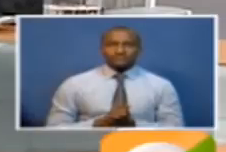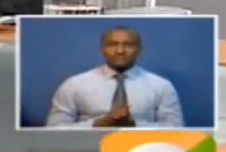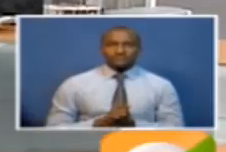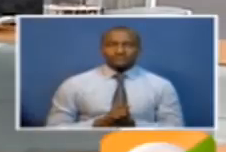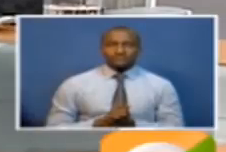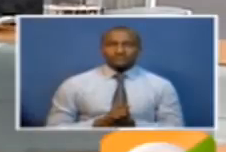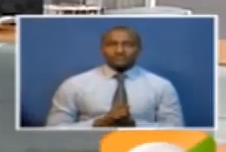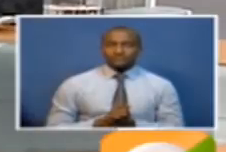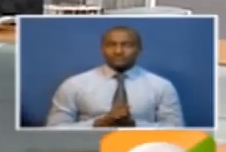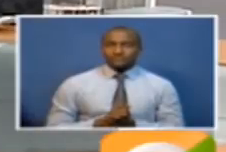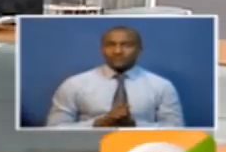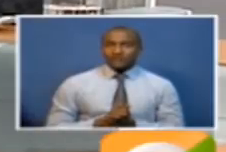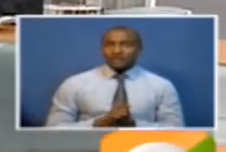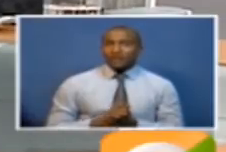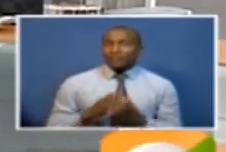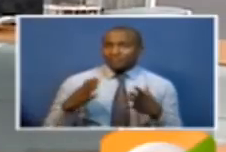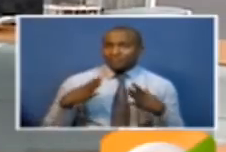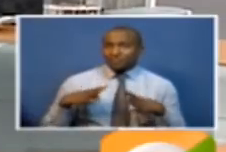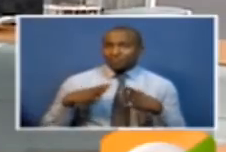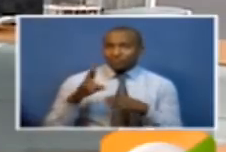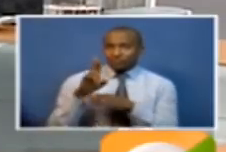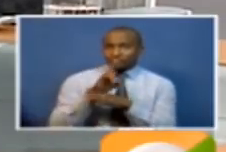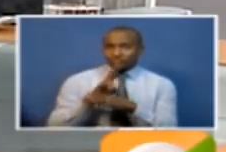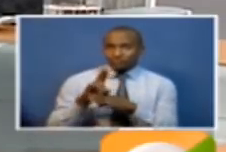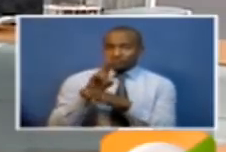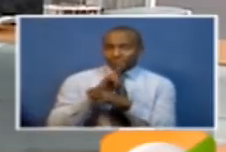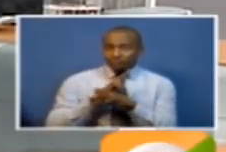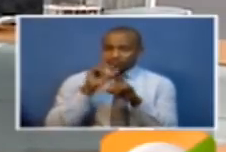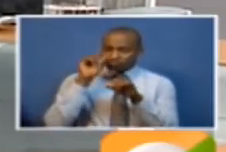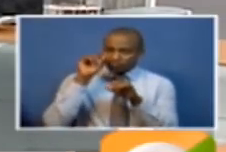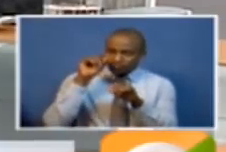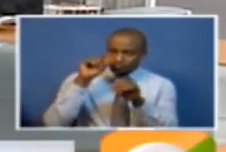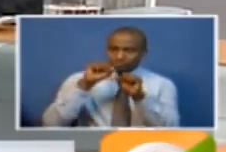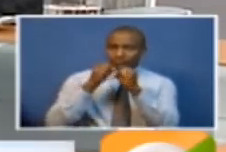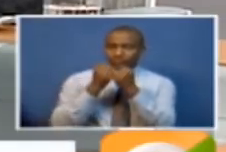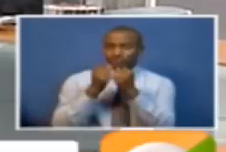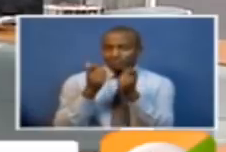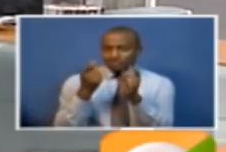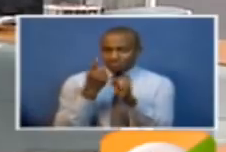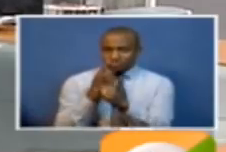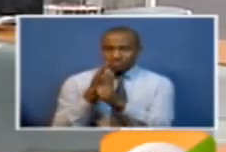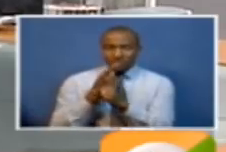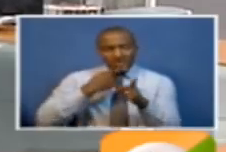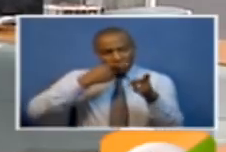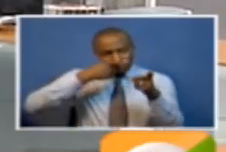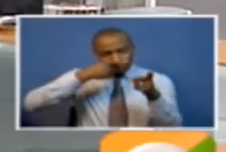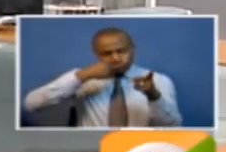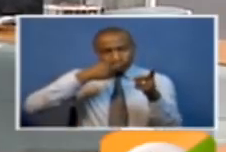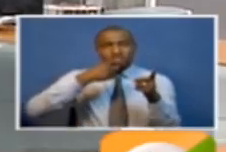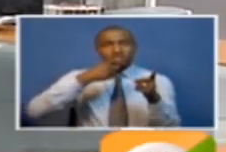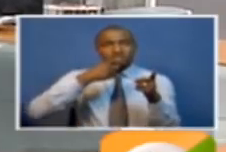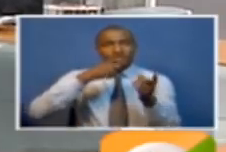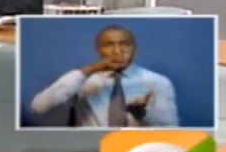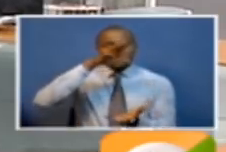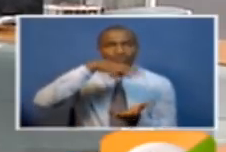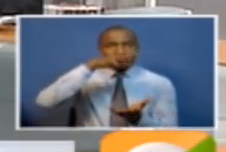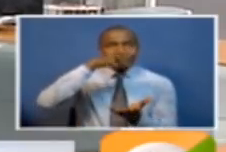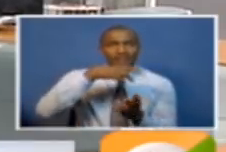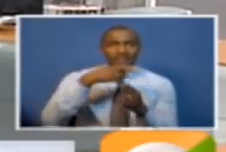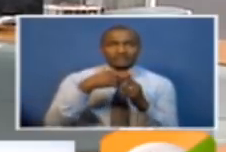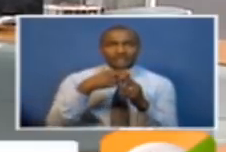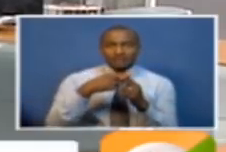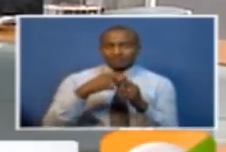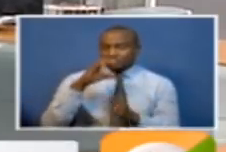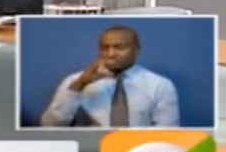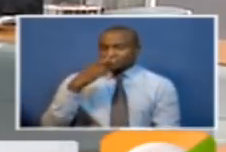Na mbali na hao ni kwamba Wakenya wanaotumia mitandao ya kijamii wamekashifu duka la Chandarana Foodplus kufuatia barua iliyoandikwa na mtaalamu wa mauzo wa